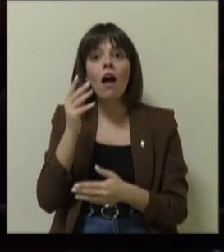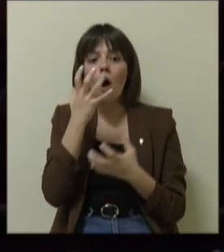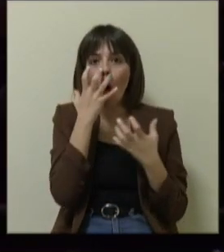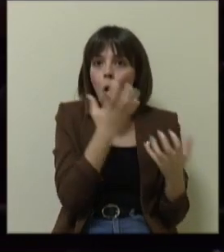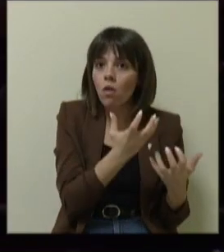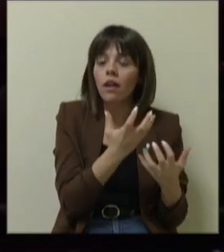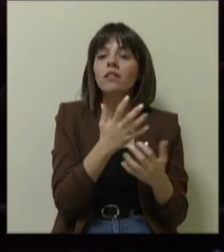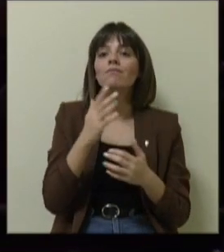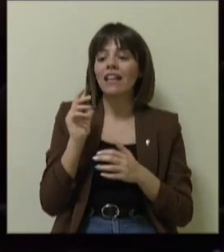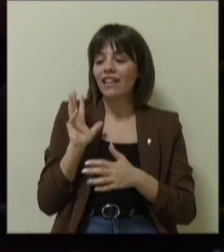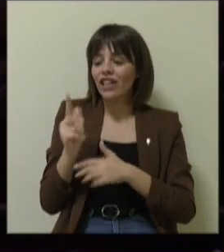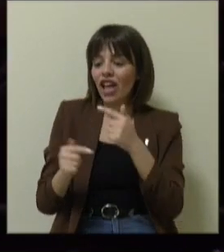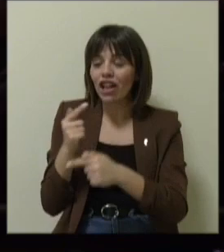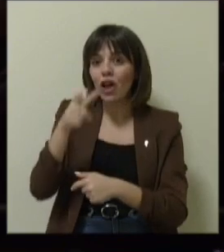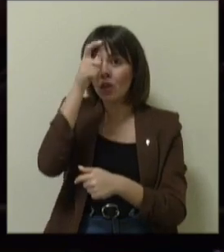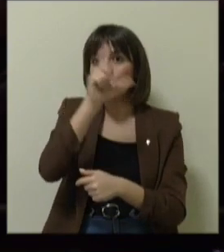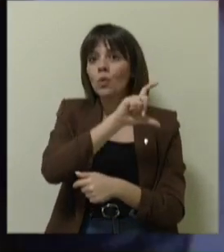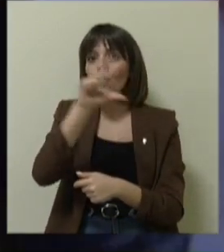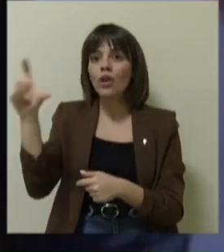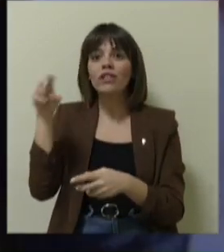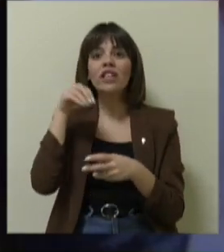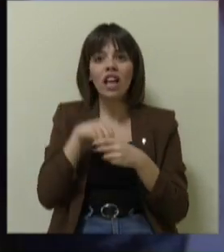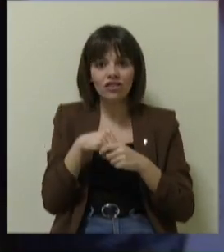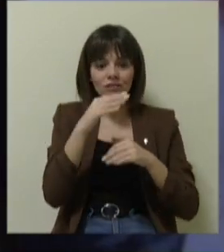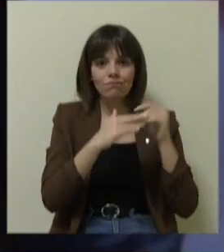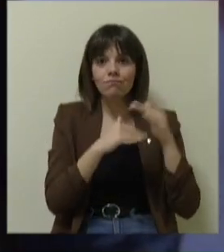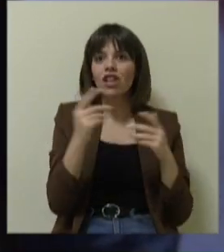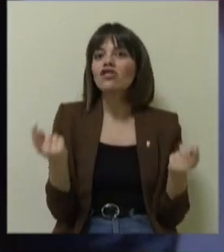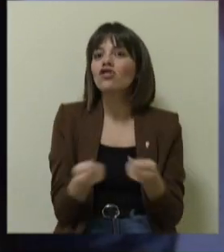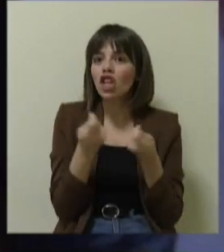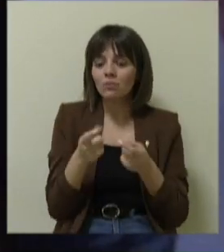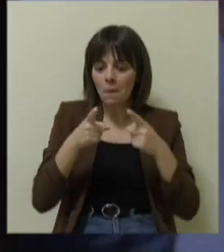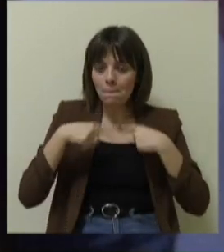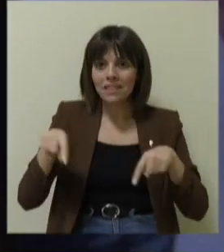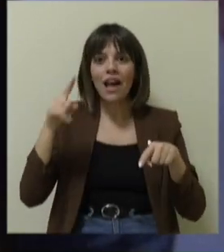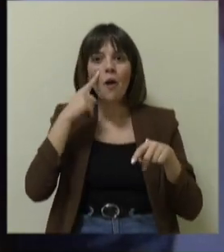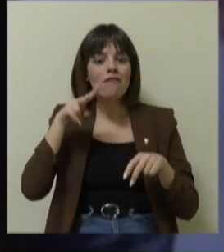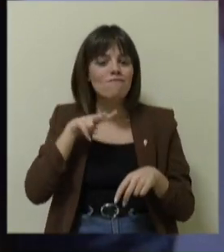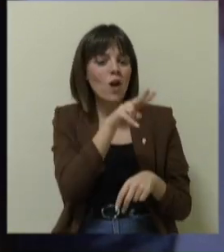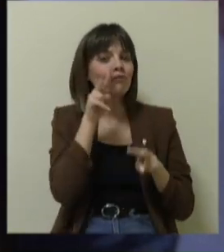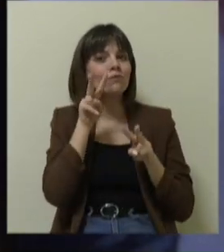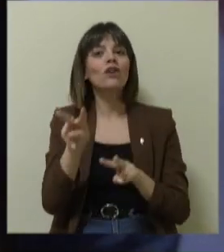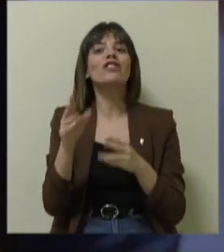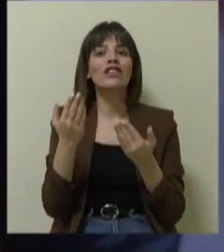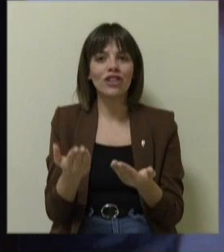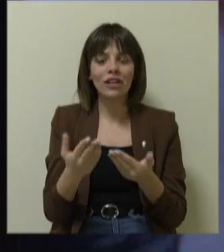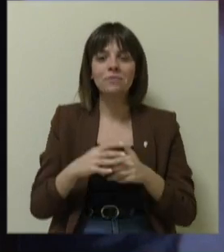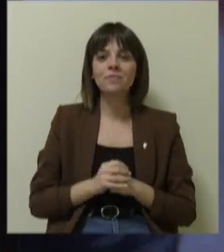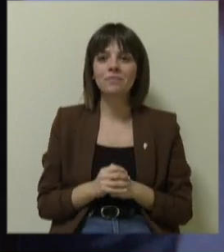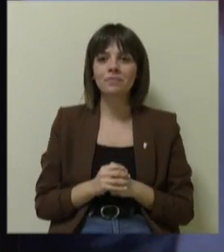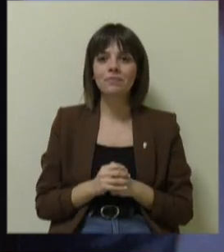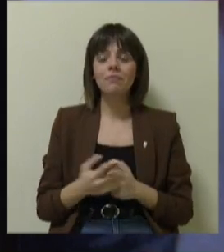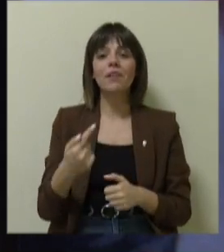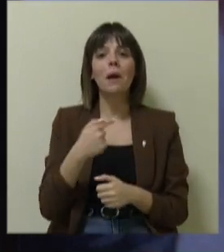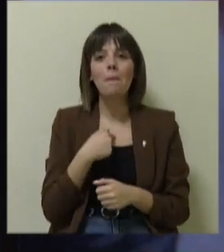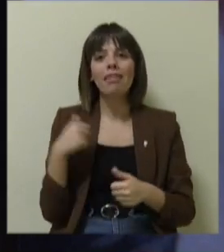öneriler geleceğin Türkiye'sini inşa çalışmalarımızda bizlere ışık tutacak, yol gösterecektir.